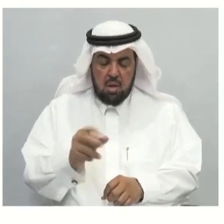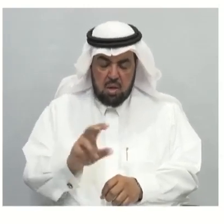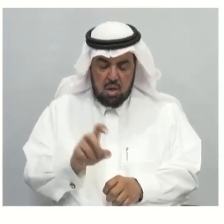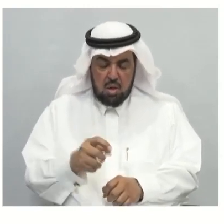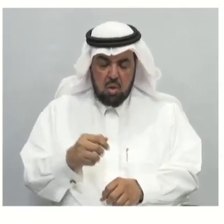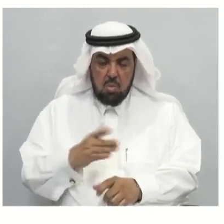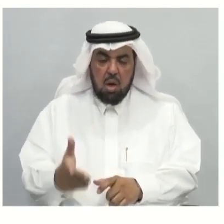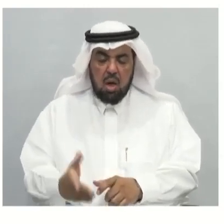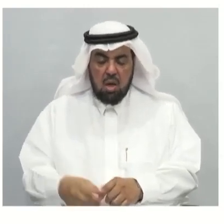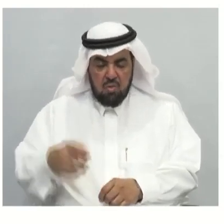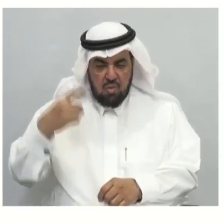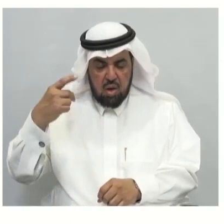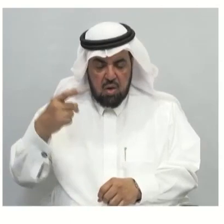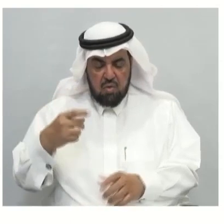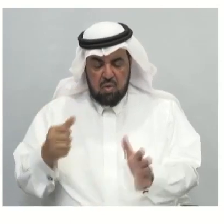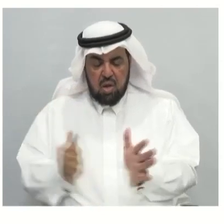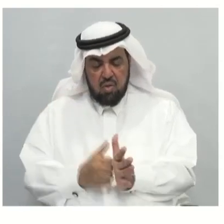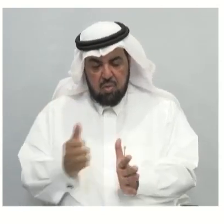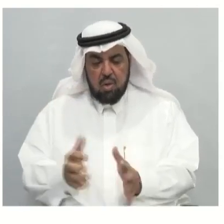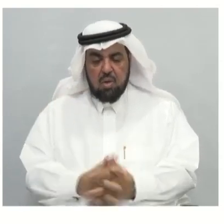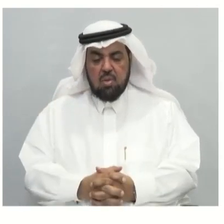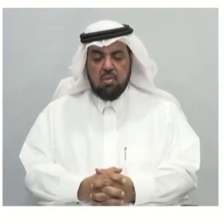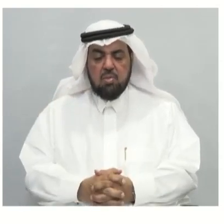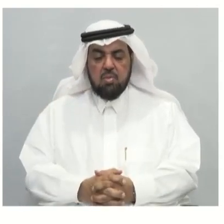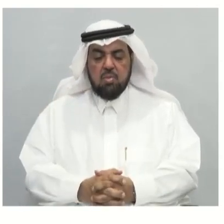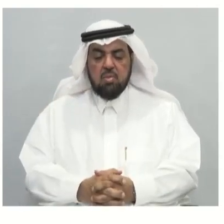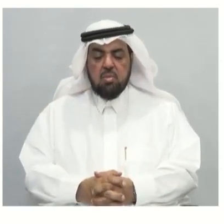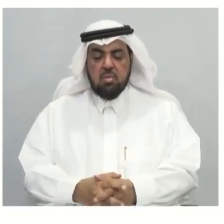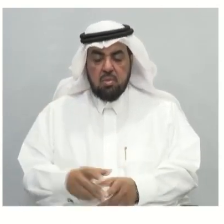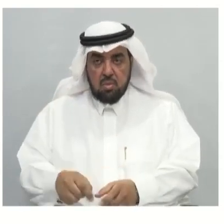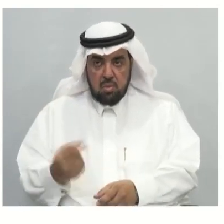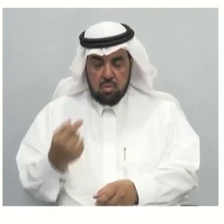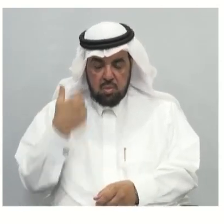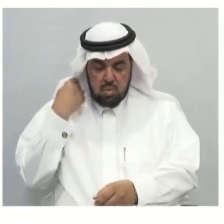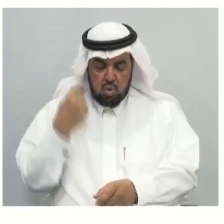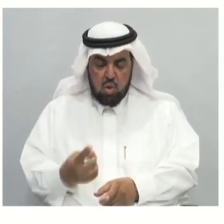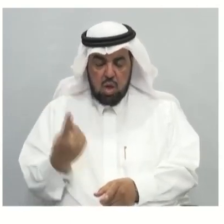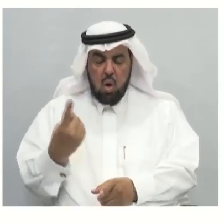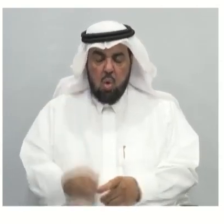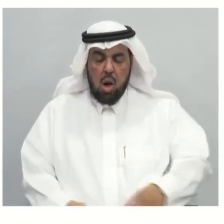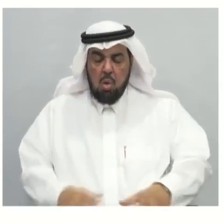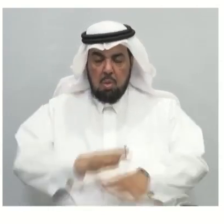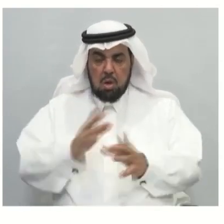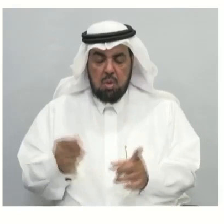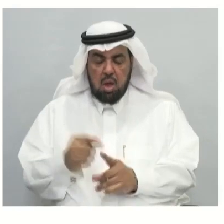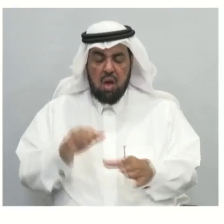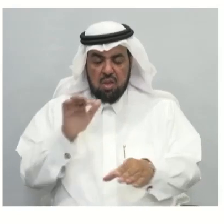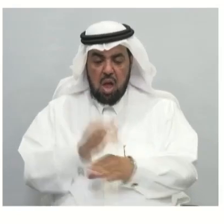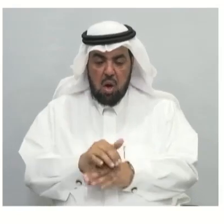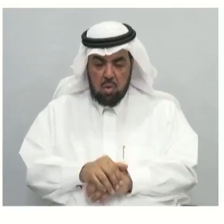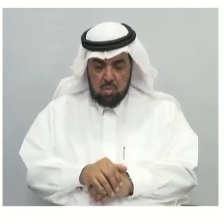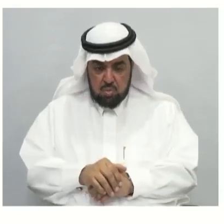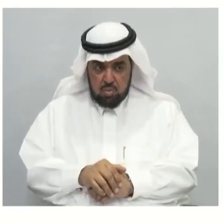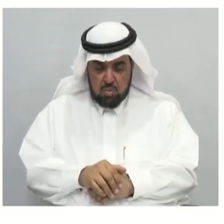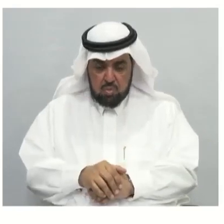الاسئله وتركنا الباقي لك عزيزي الطالب في الوحده الاولى كان لدينا مجموع من اهداف التعلم